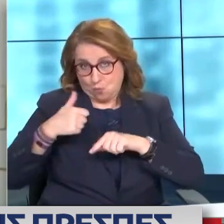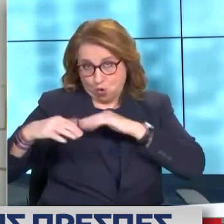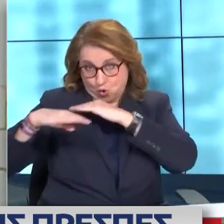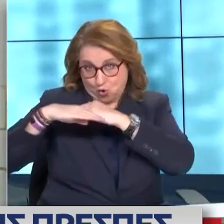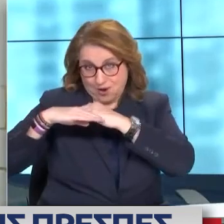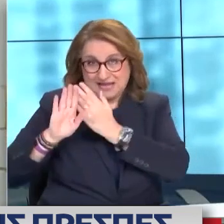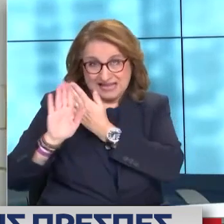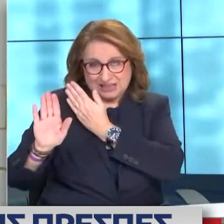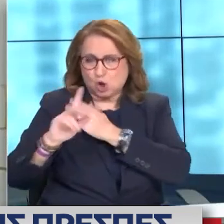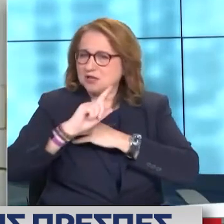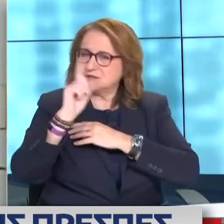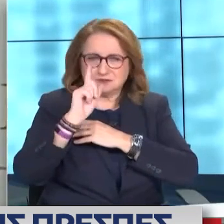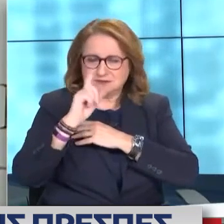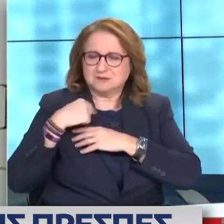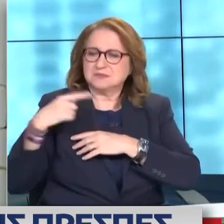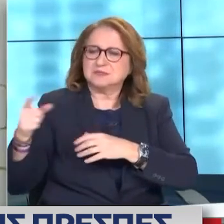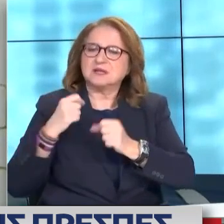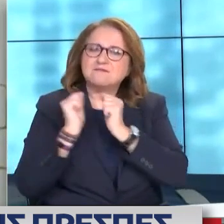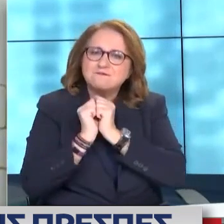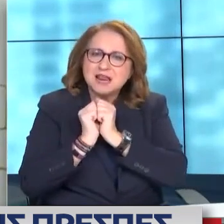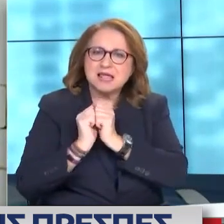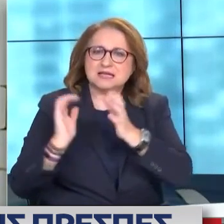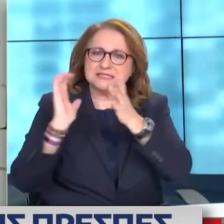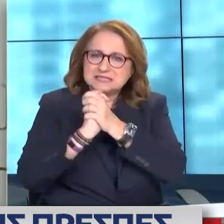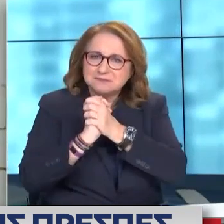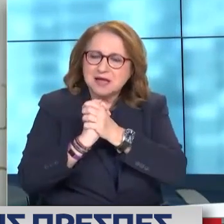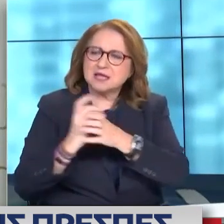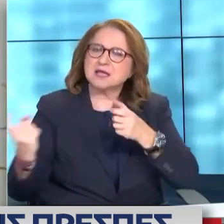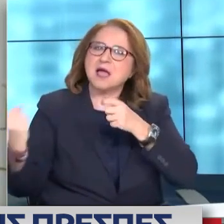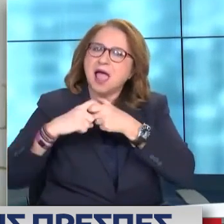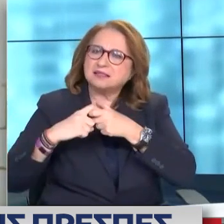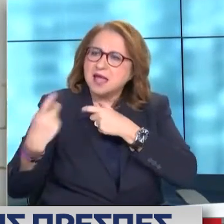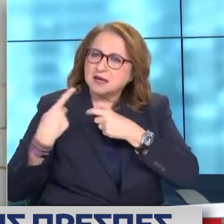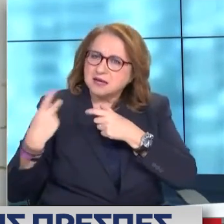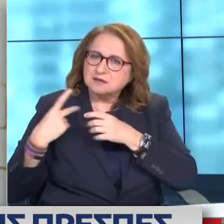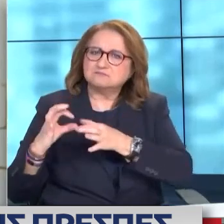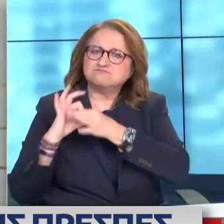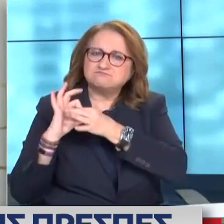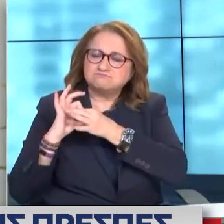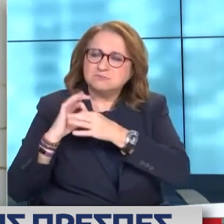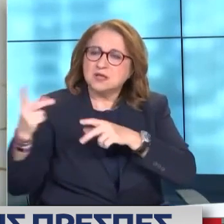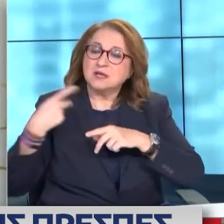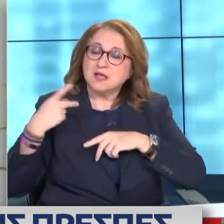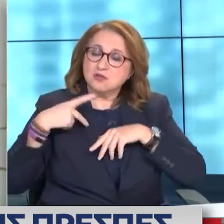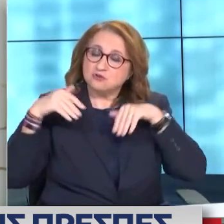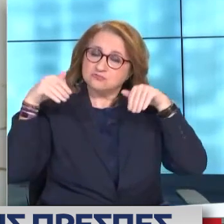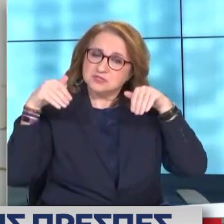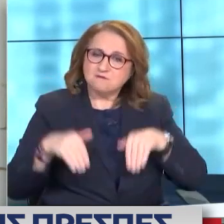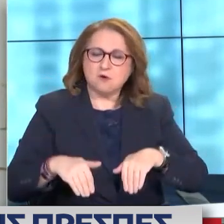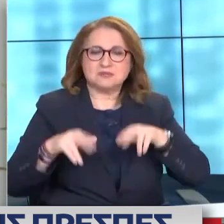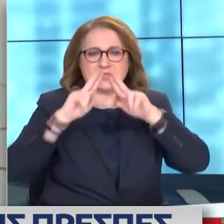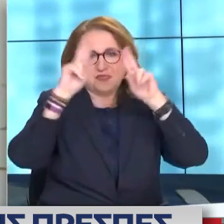Κυριάκος Μητσοτάκης επέλεξε να τονίσει ότι η Ελλάδα στηρίζει διαχρονικά την πολιτική διεύρυνση στα Δυτικά Βαλκάνια, αποτασσόμενος